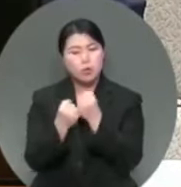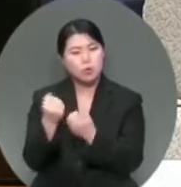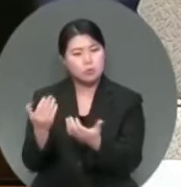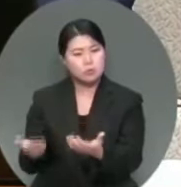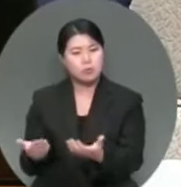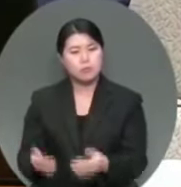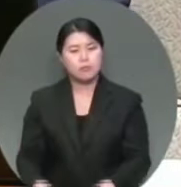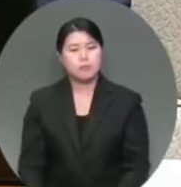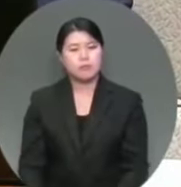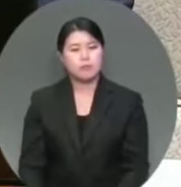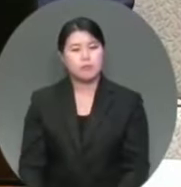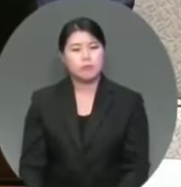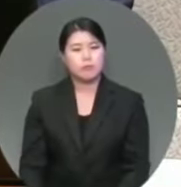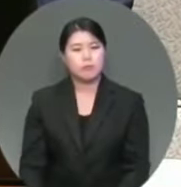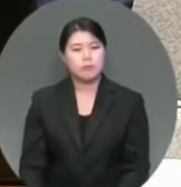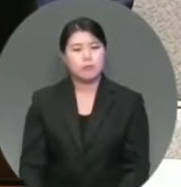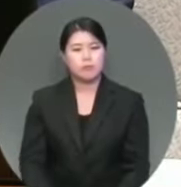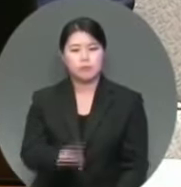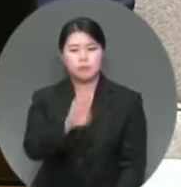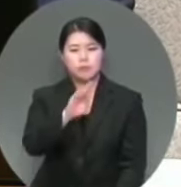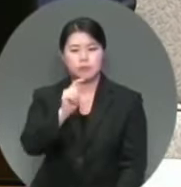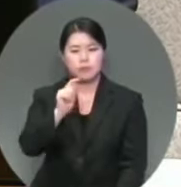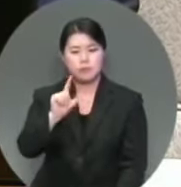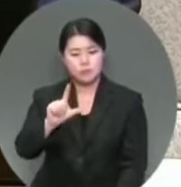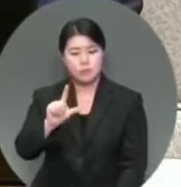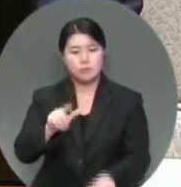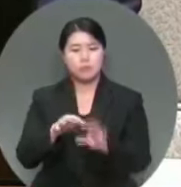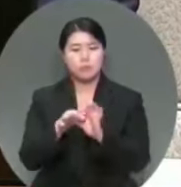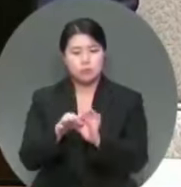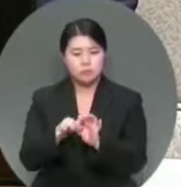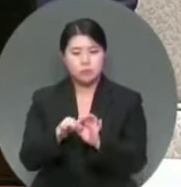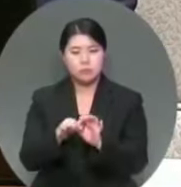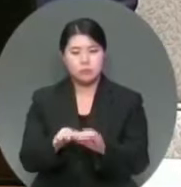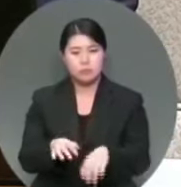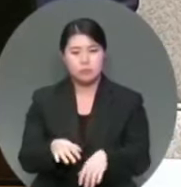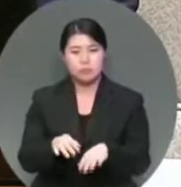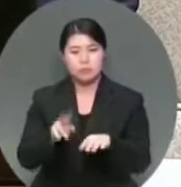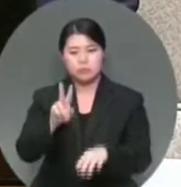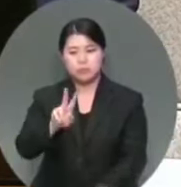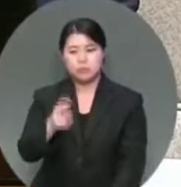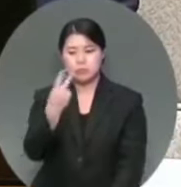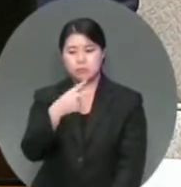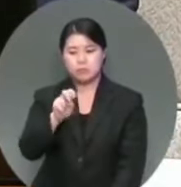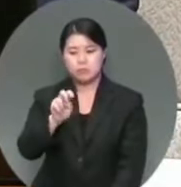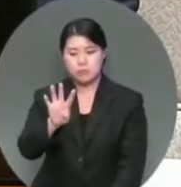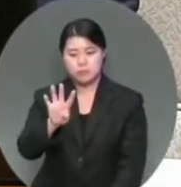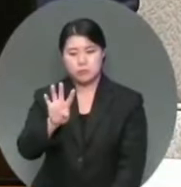있습니까? 예, 우선 이 BTL 관해서 현재 24년이